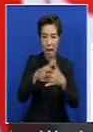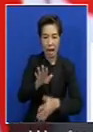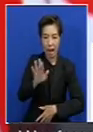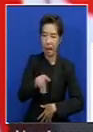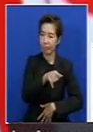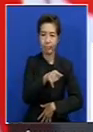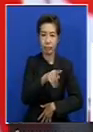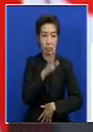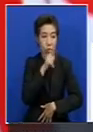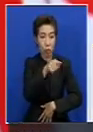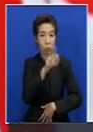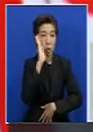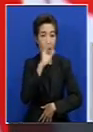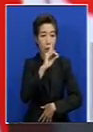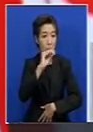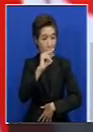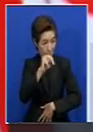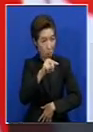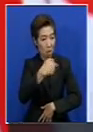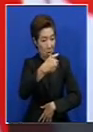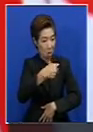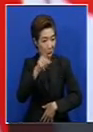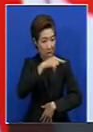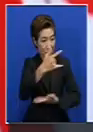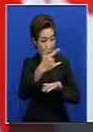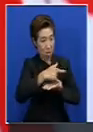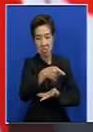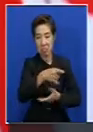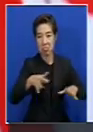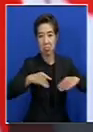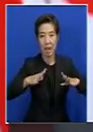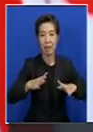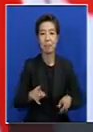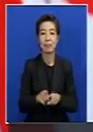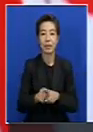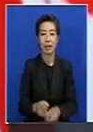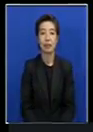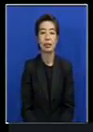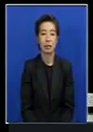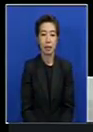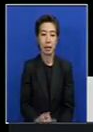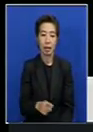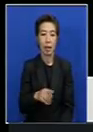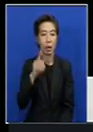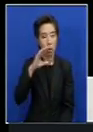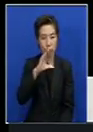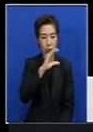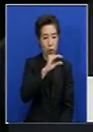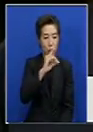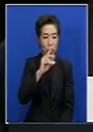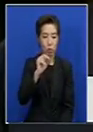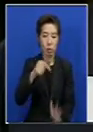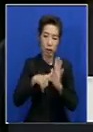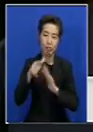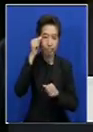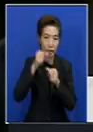ายทรัมป์ขอเดินทางเข้าอังกฤษเขาจะไม่อนุญาตให้เข้าประเทศเช่นกันนอกจากนี้นายทรัมป์ยังแสดงความเห็นเรื่องส